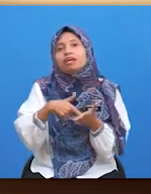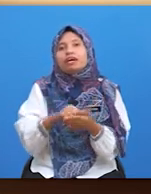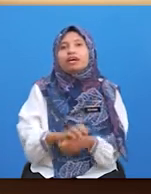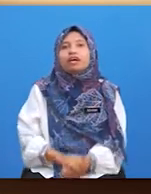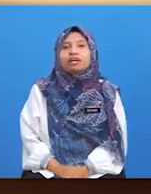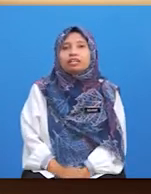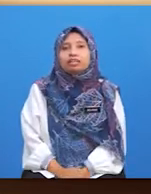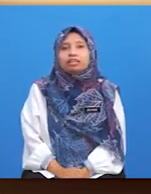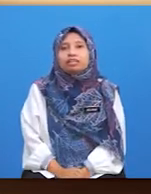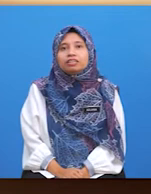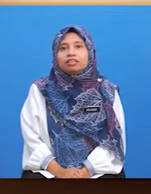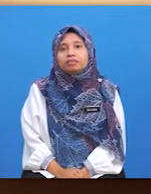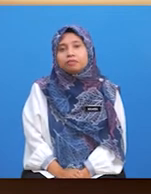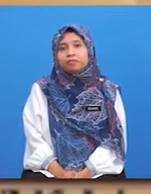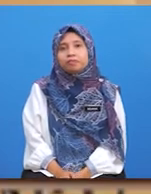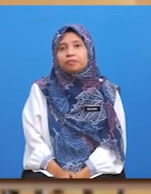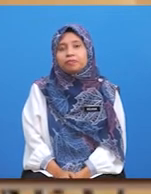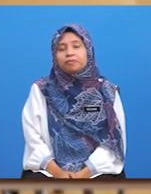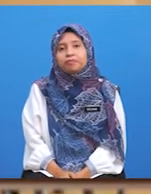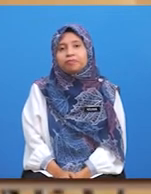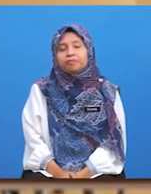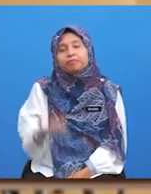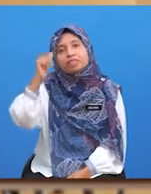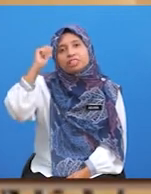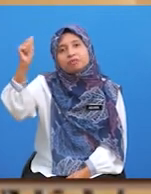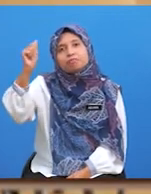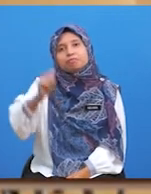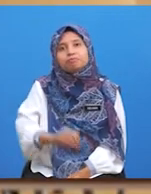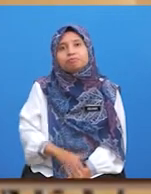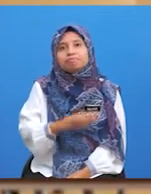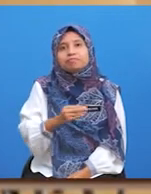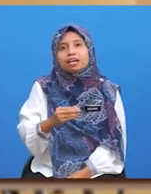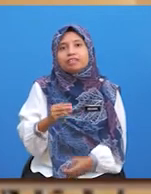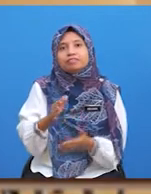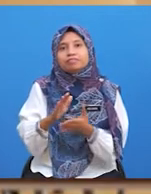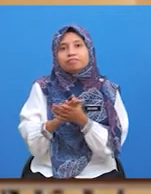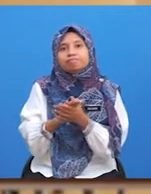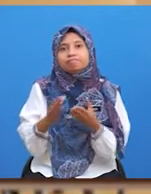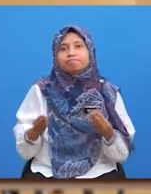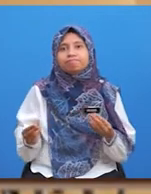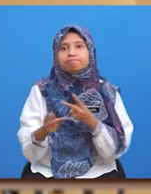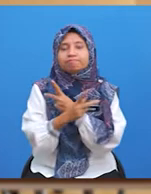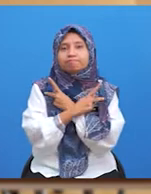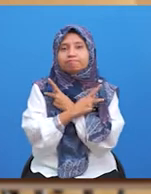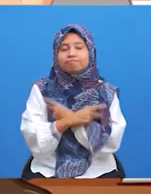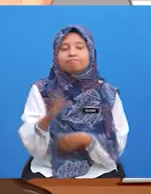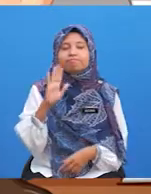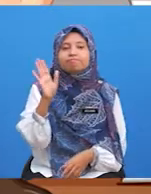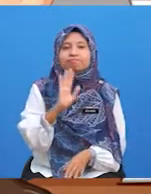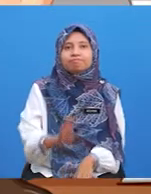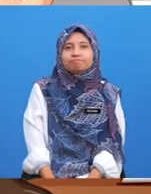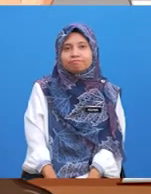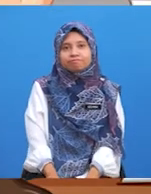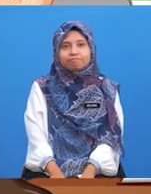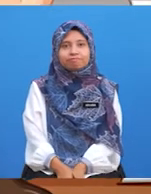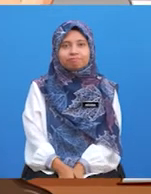berjumpa lagi. Assalamualaikum dan terima kasih. Bye.